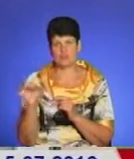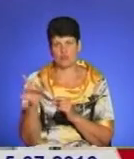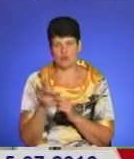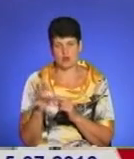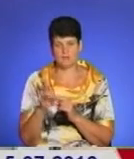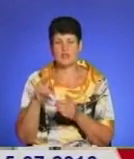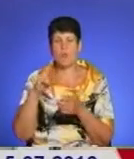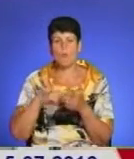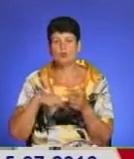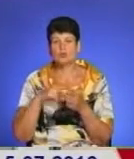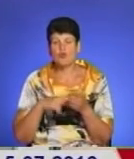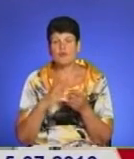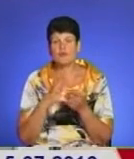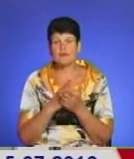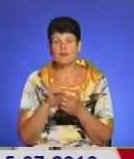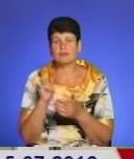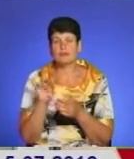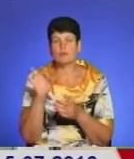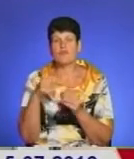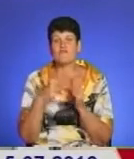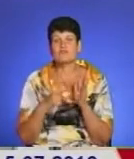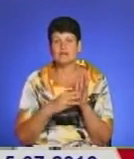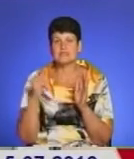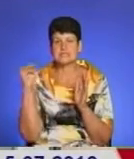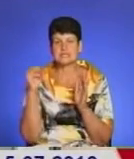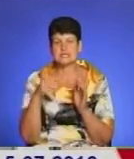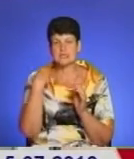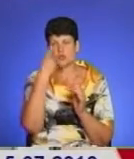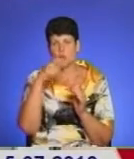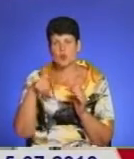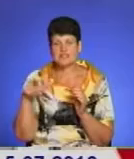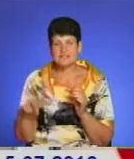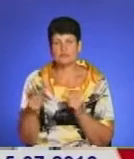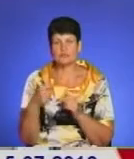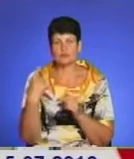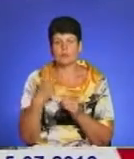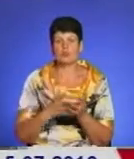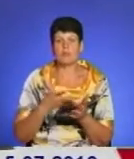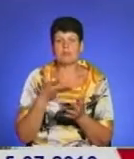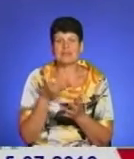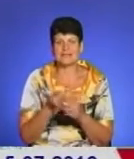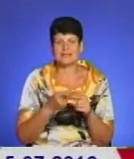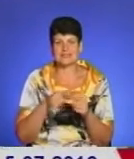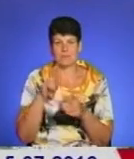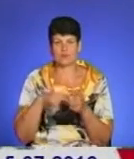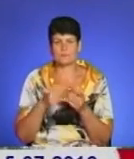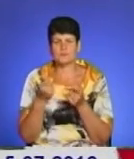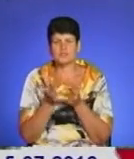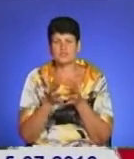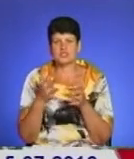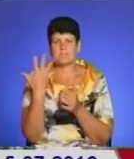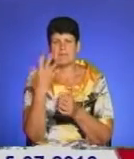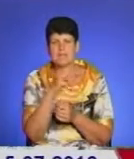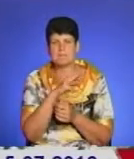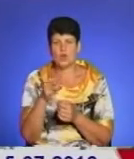В податковій наразі є дані про 18 тисяч осіб на Тернопільщині, які платитимуть цей податок. Трохи більше 5